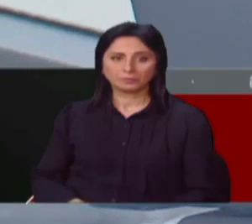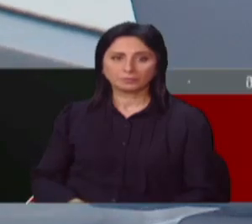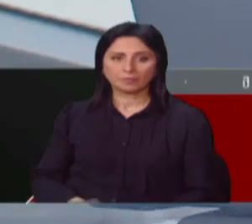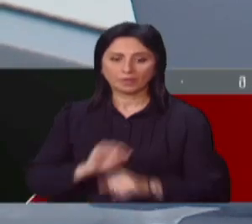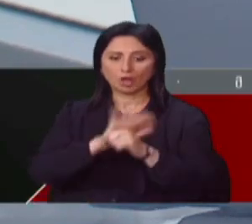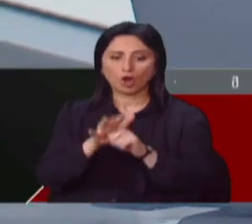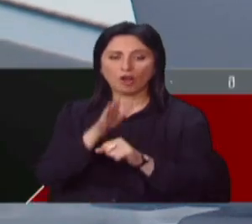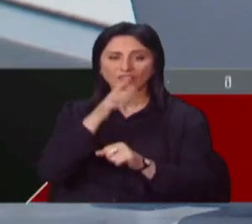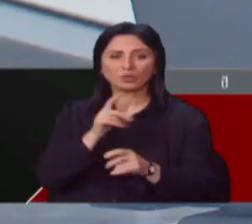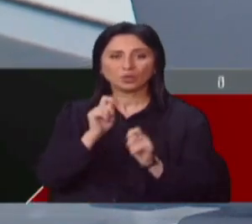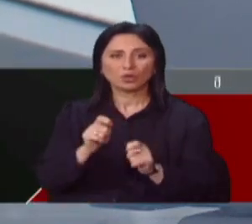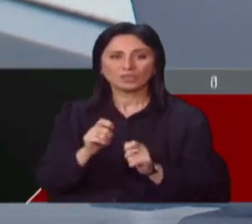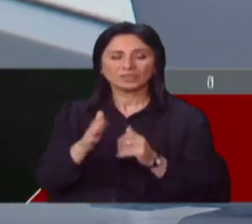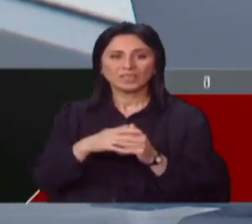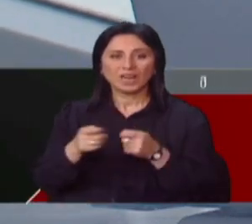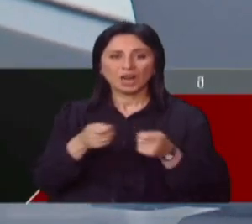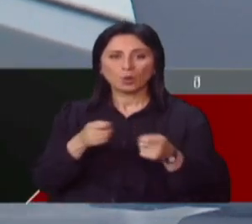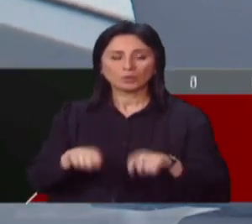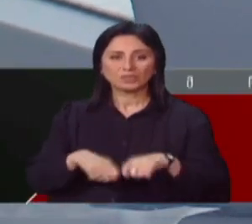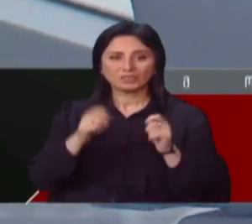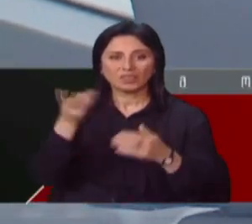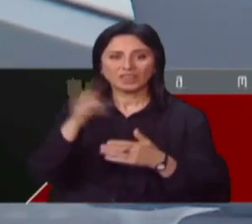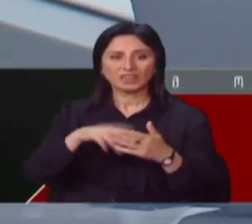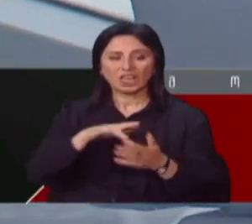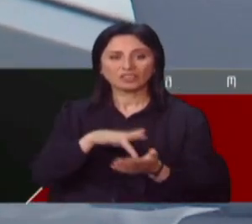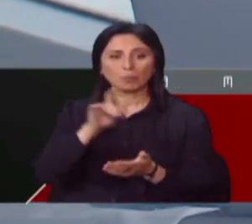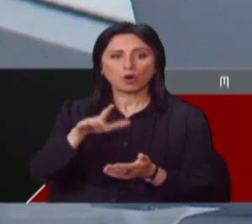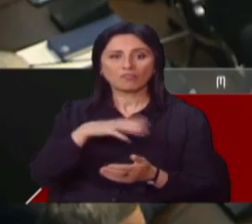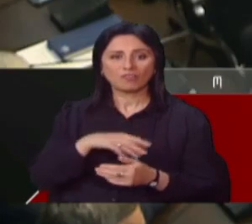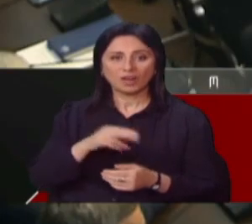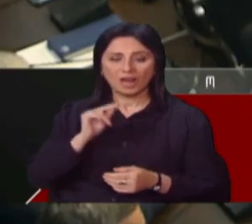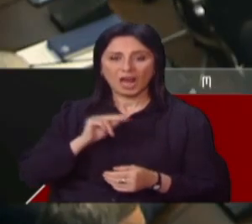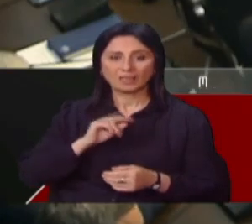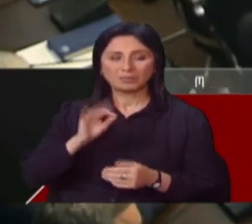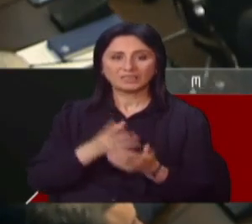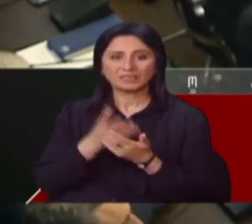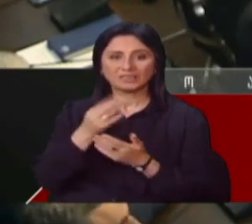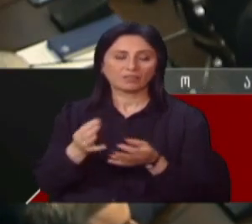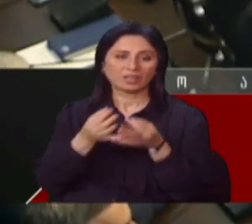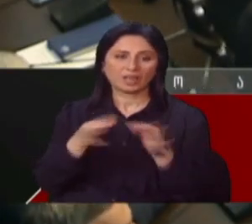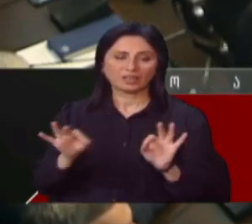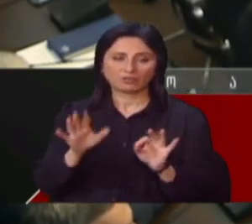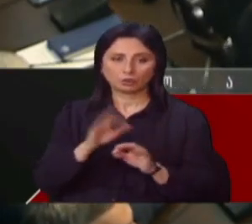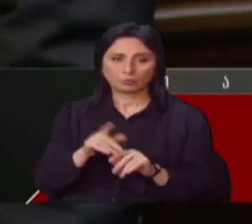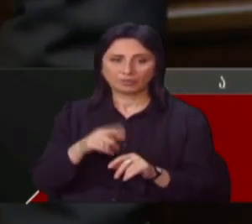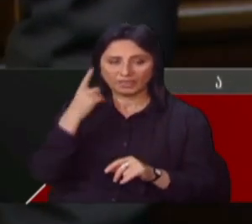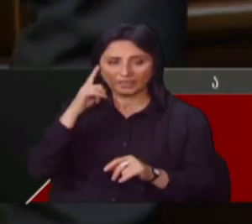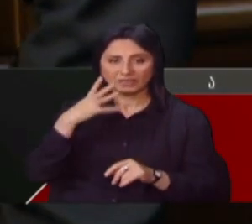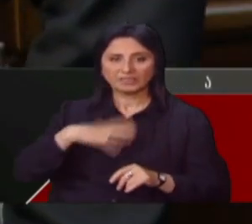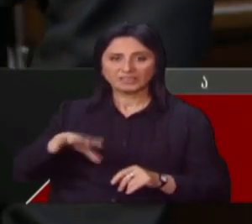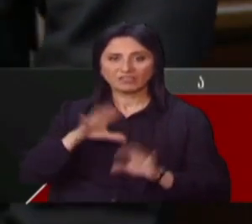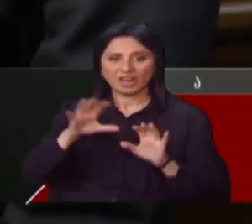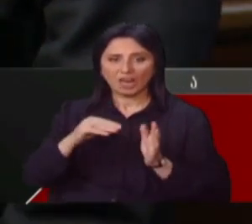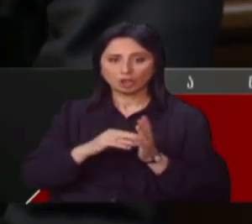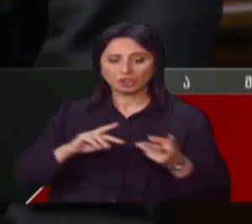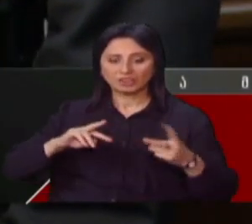COVID პანდემიის დროს დაწესებული რეგულაციების დარღვევისთვის დაჯარიმებული მოქალაქეები ადმინისტრაციული სახელებისაგან გათავისუფლდებიან. ინიციატივა საქართველოს